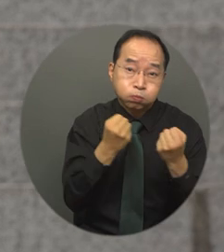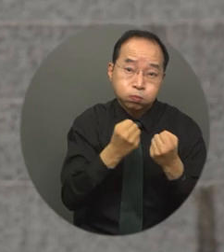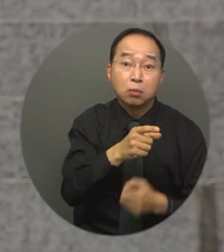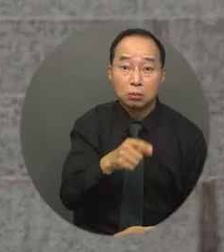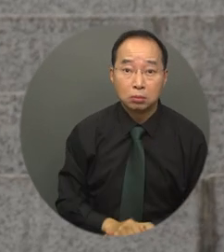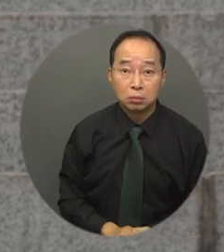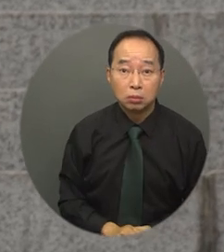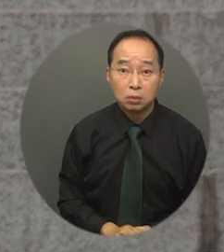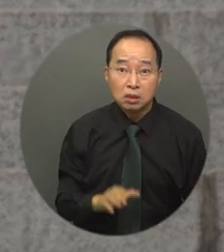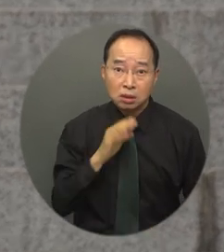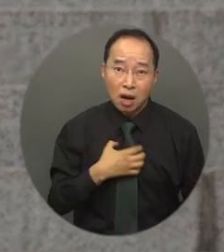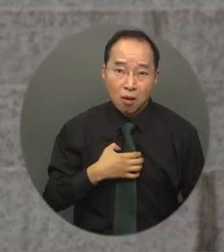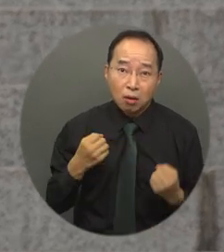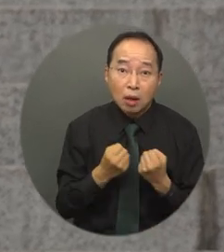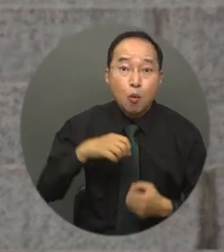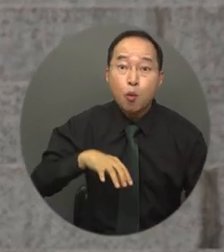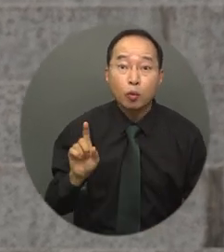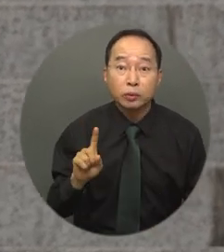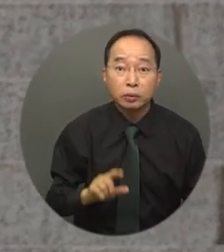전쟁은 어디에서 벌어지고 있을까요?